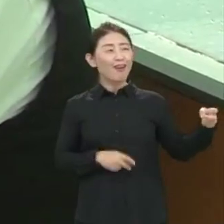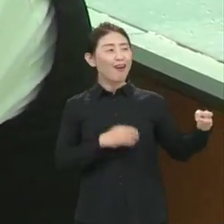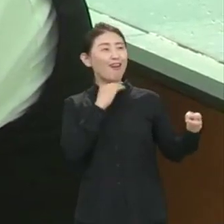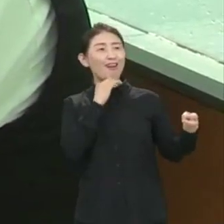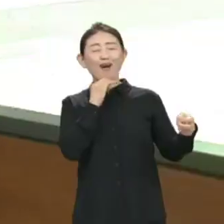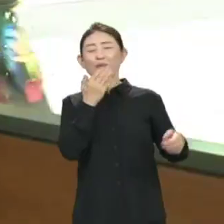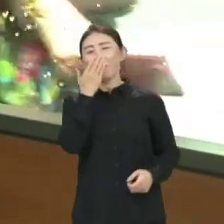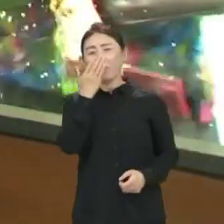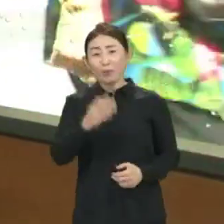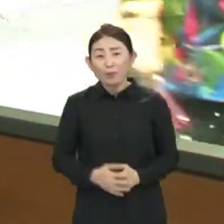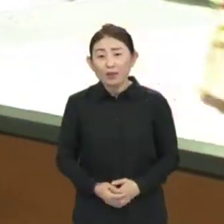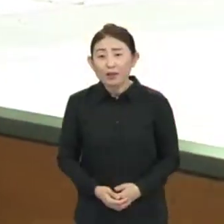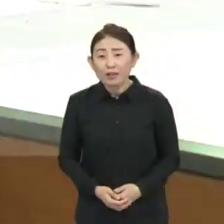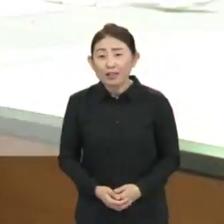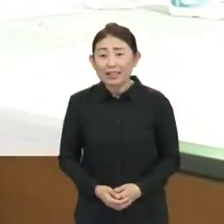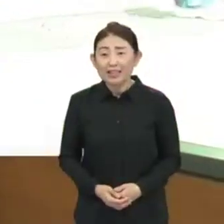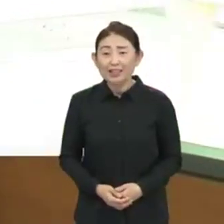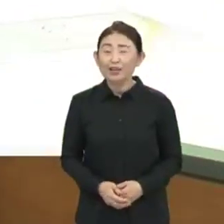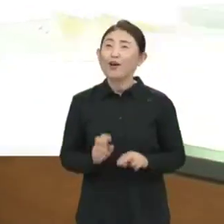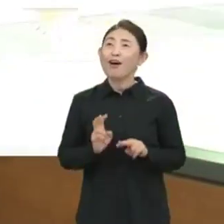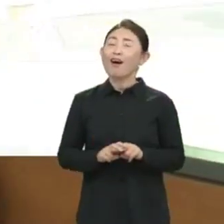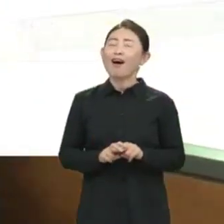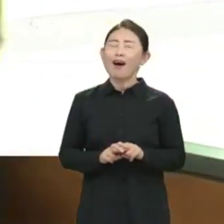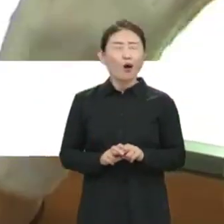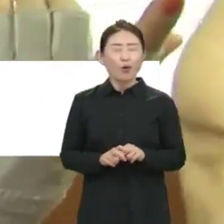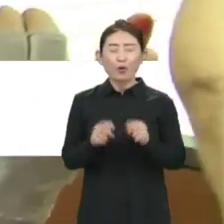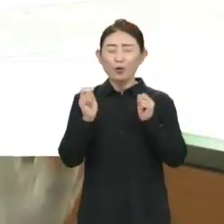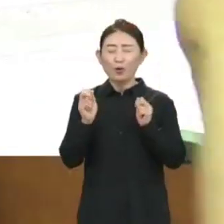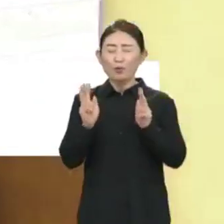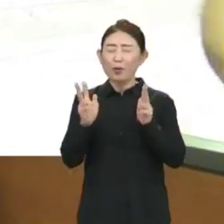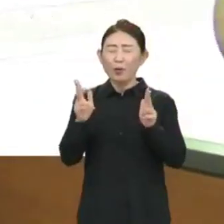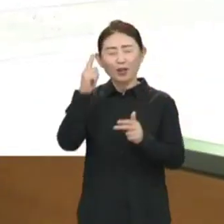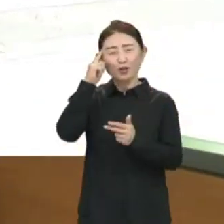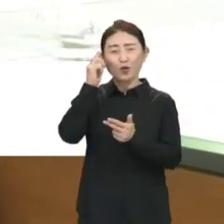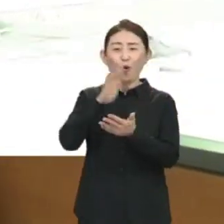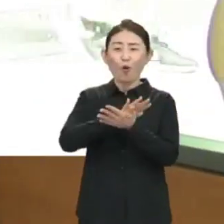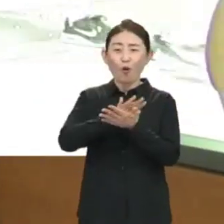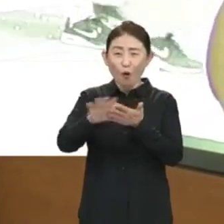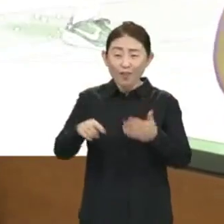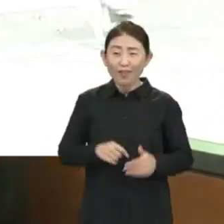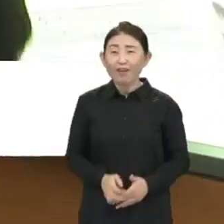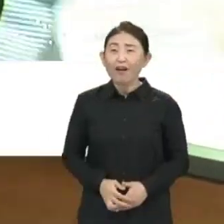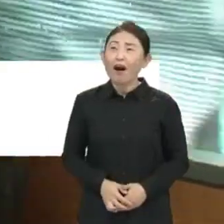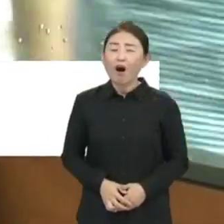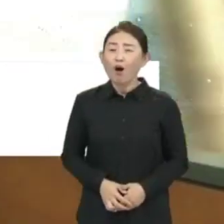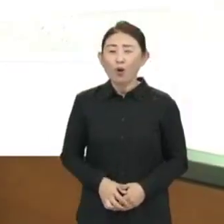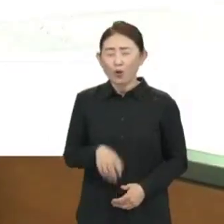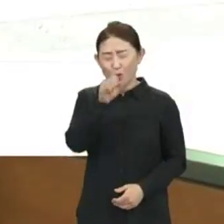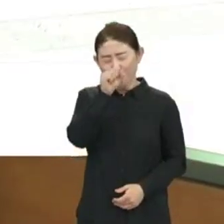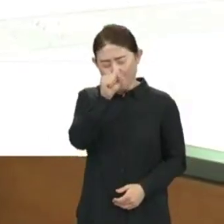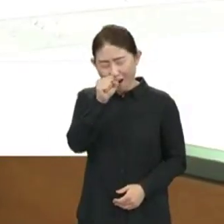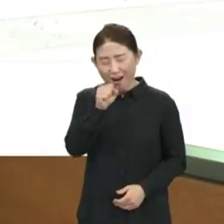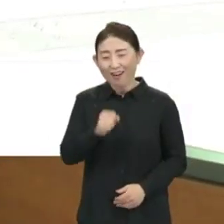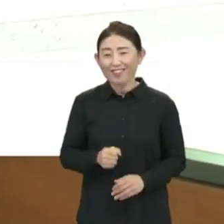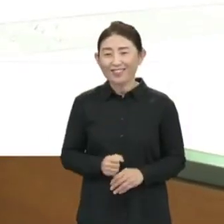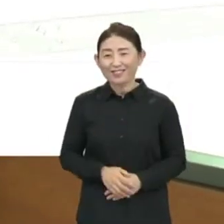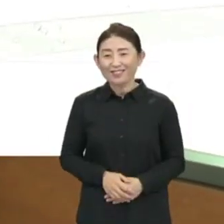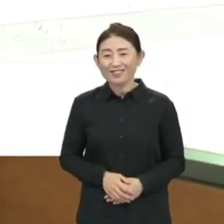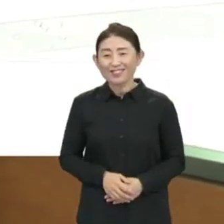있습니다. 너무 시원하고 감사해요. 햇빛에 있다가 이런 게 생기니까 에어컨까지 있어갖고 너무